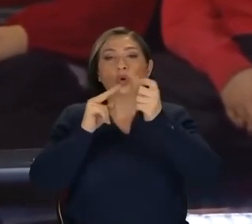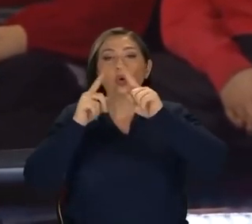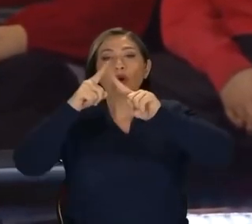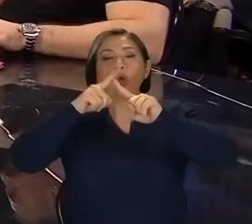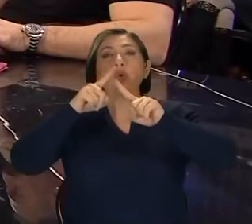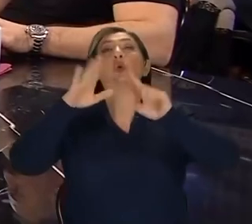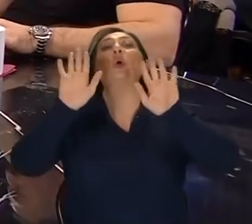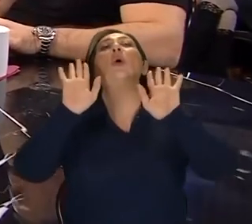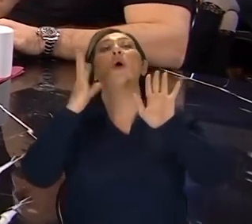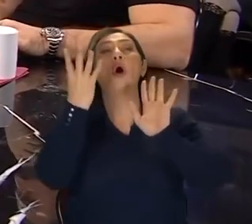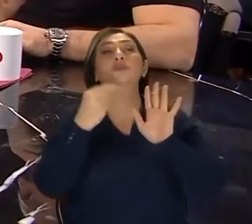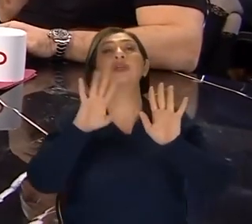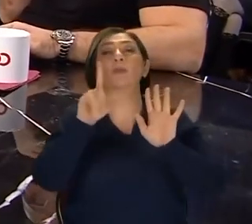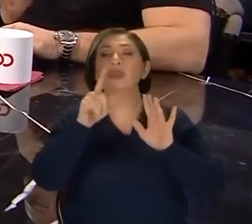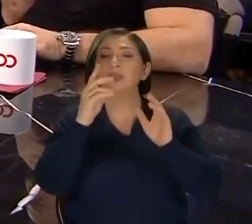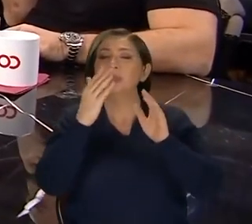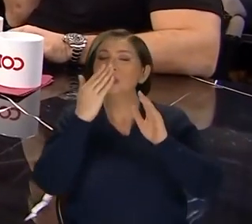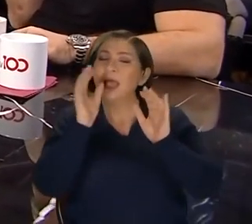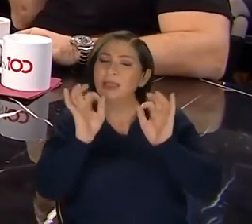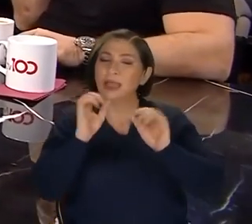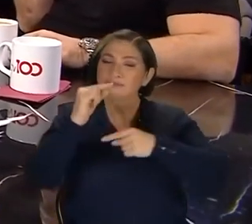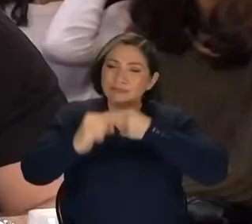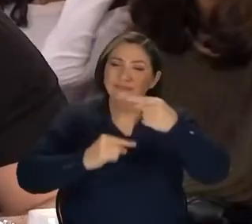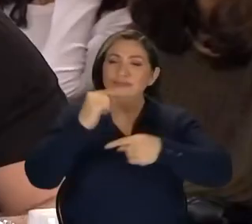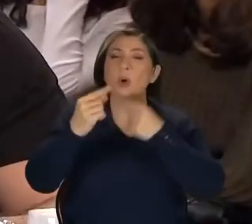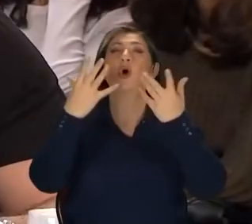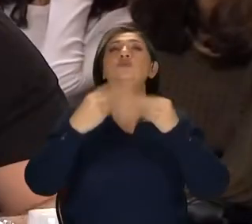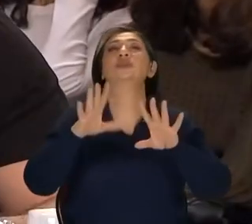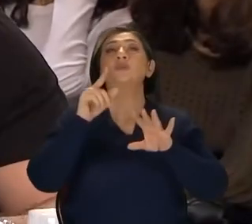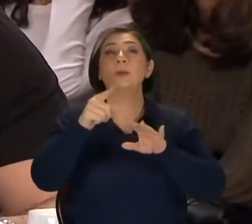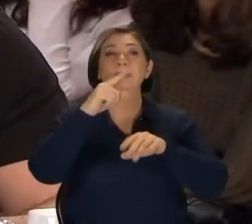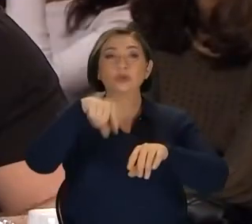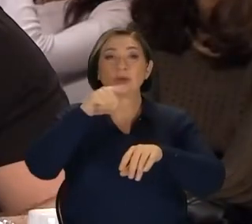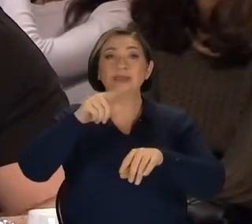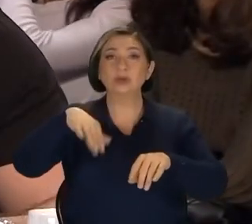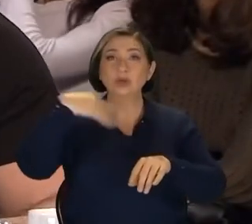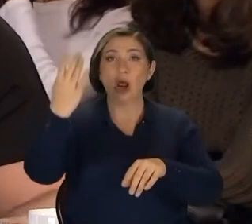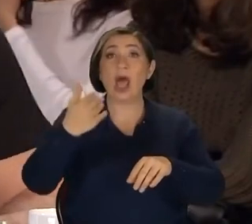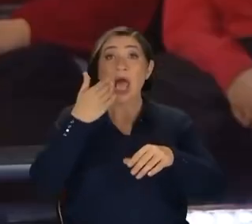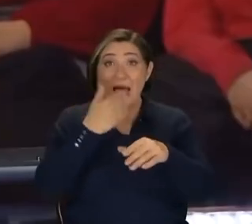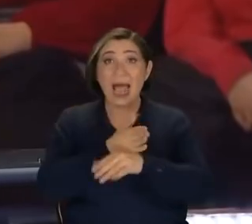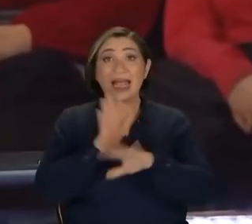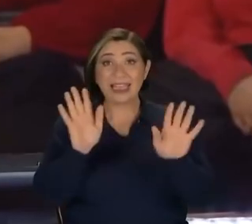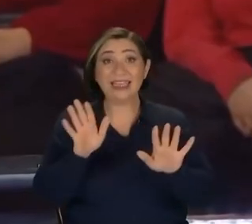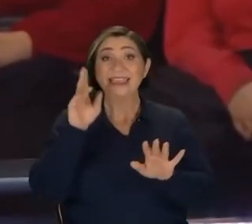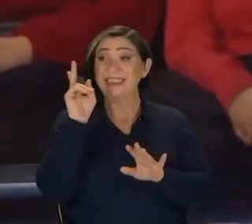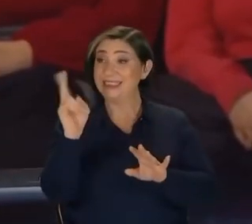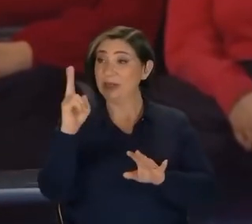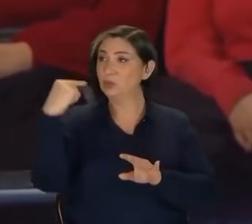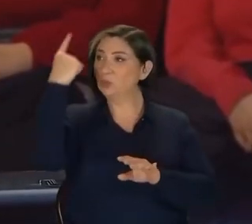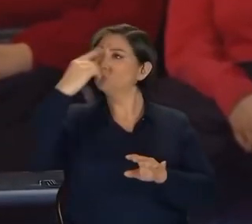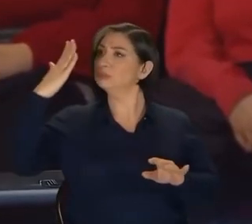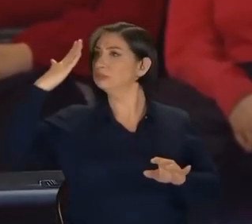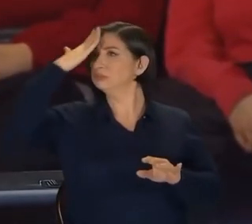Kültleşmeyeceğini. Bunun klasikleşmeyeceğini ya da başka bir deyimle ve bunların bir süre sonra hakikaten senin yüz